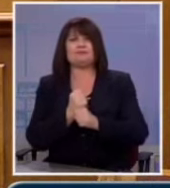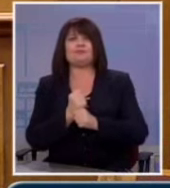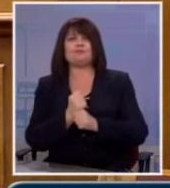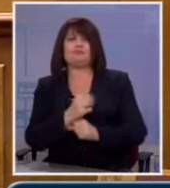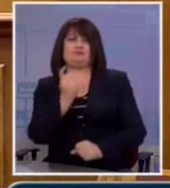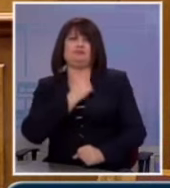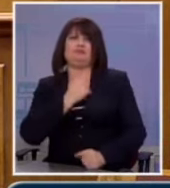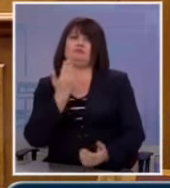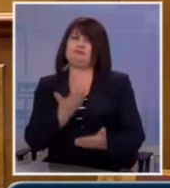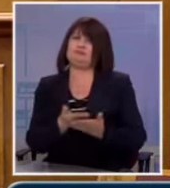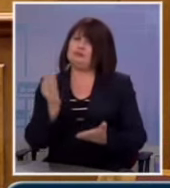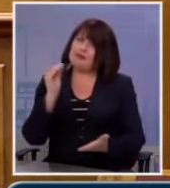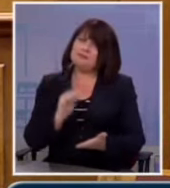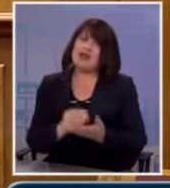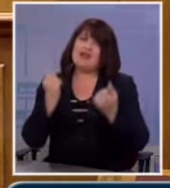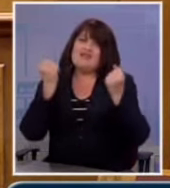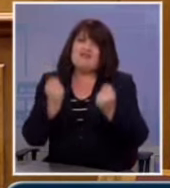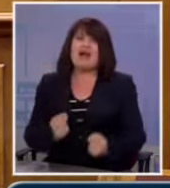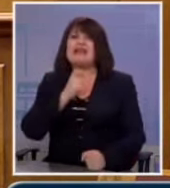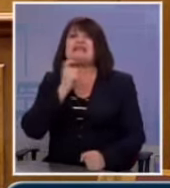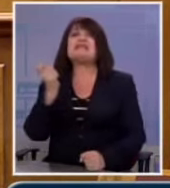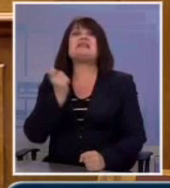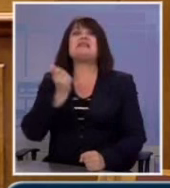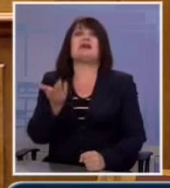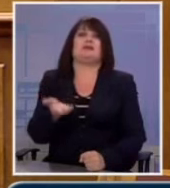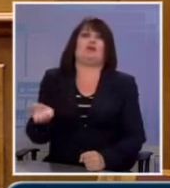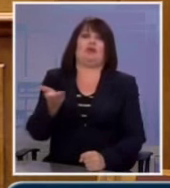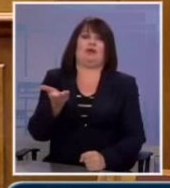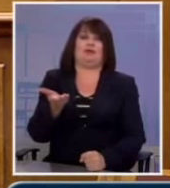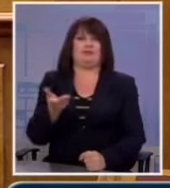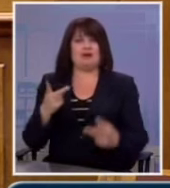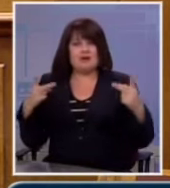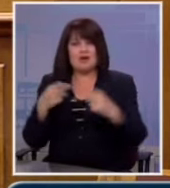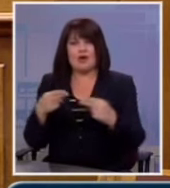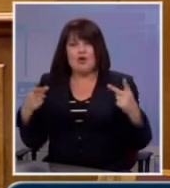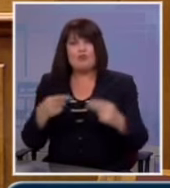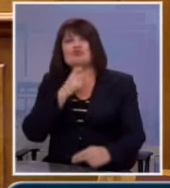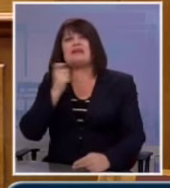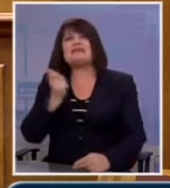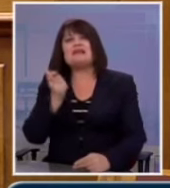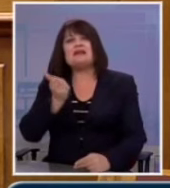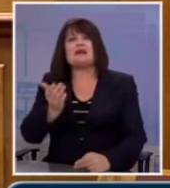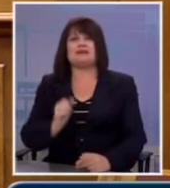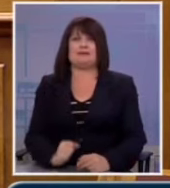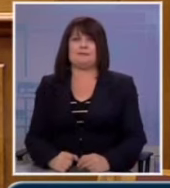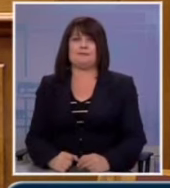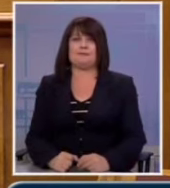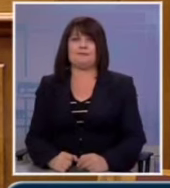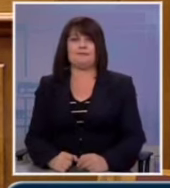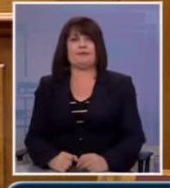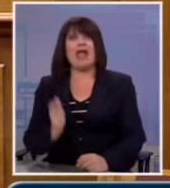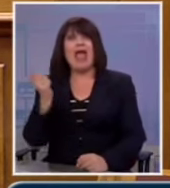μας ρίτησαν να ξαναφορτώσουμε τα βάρη στους συνταξιούχους. Να κόψουμε συντάξεις. Ακόμα και το